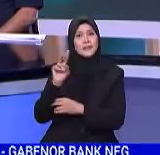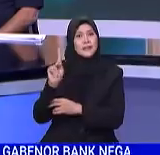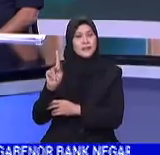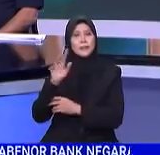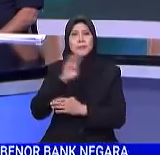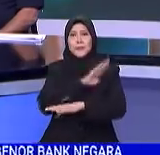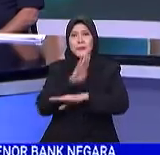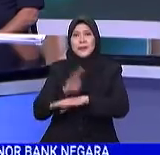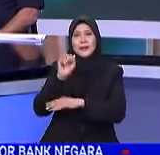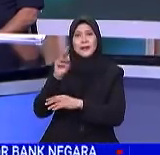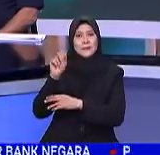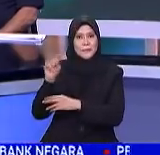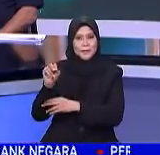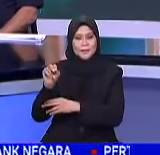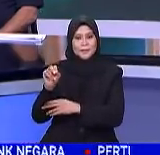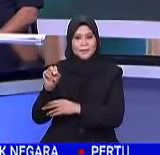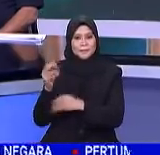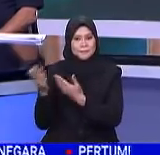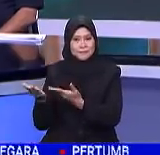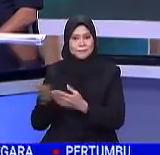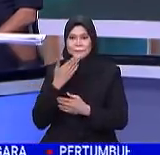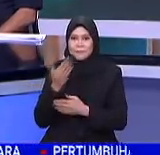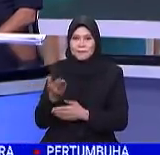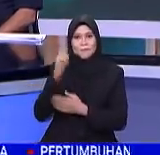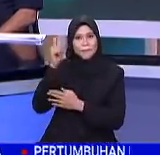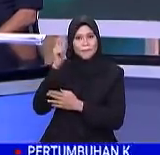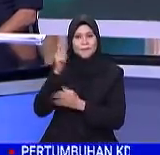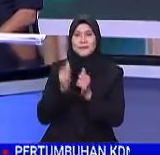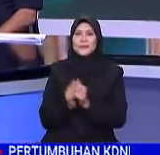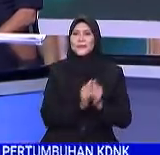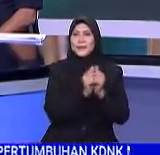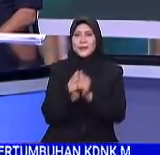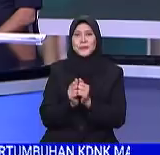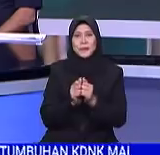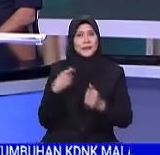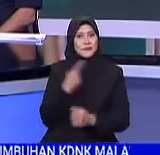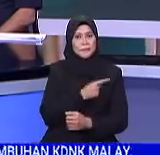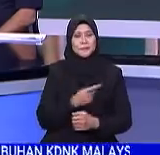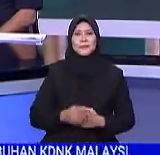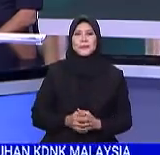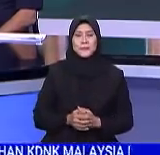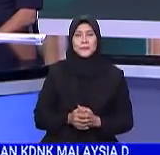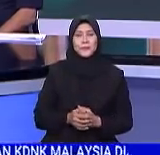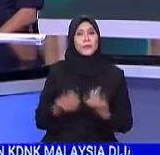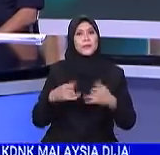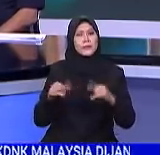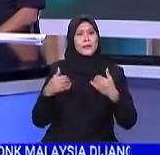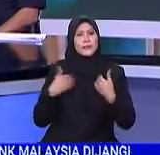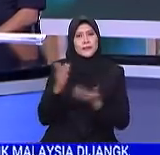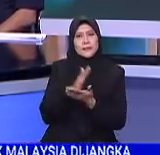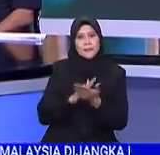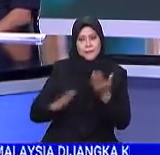Aman, SAC MV Sri Kumar M. Naya. Terima kasih Tuan kerana bersama-sama dengan berita perdana. Masih ada